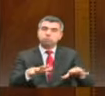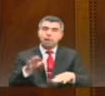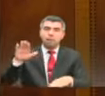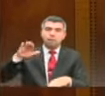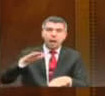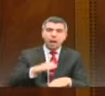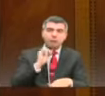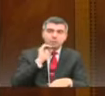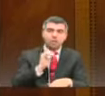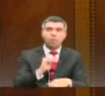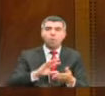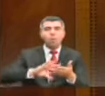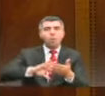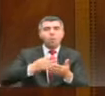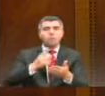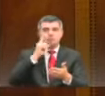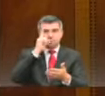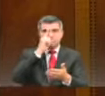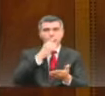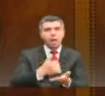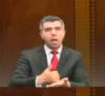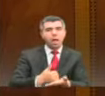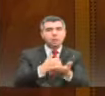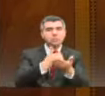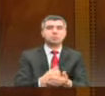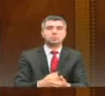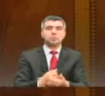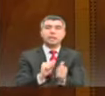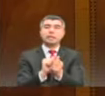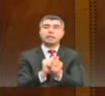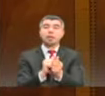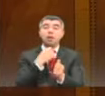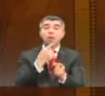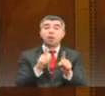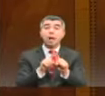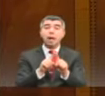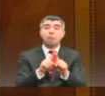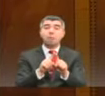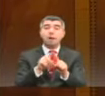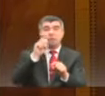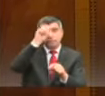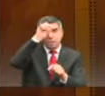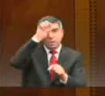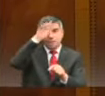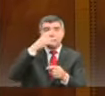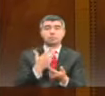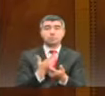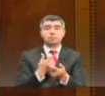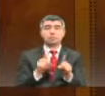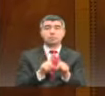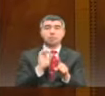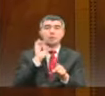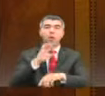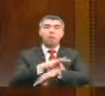تنافسية القطاع وغيرها. تعزيز ريادة المغرب في مجال الفوسفات ومواكبة البرنامج الاستثماري للمكتب